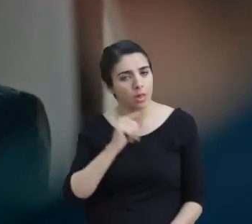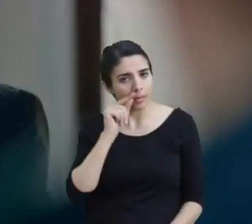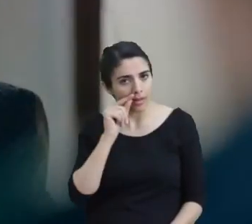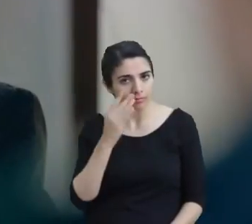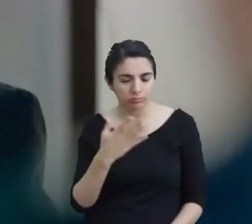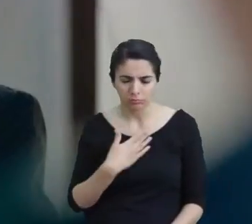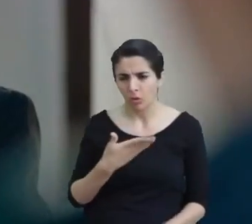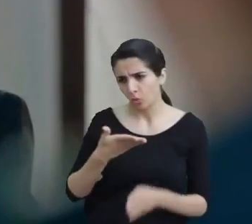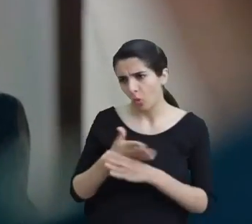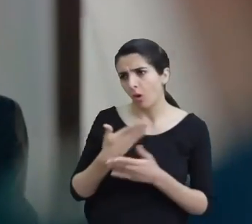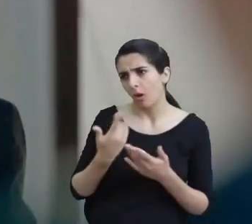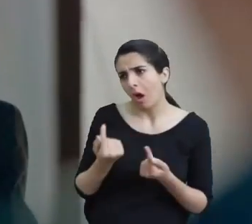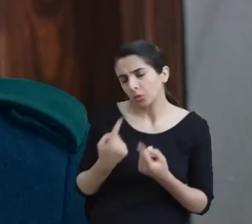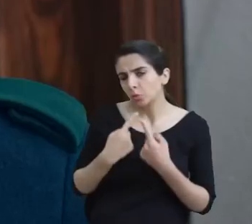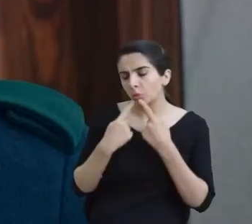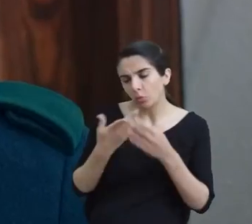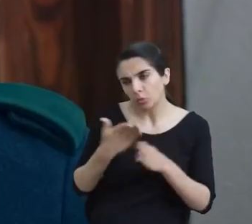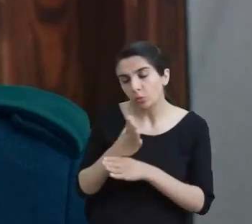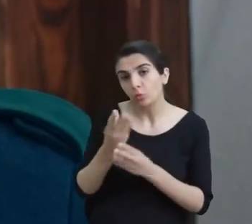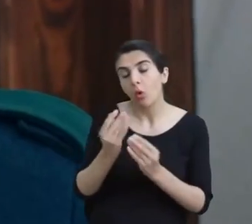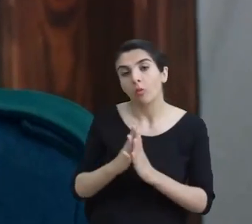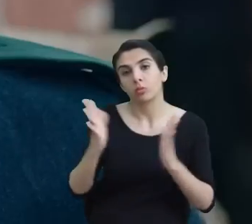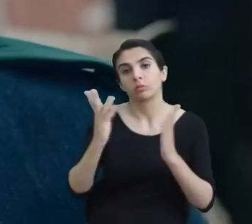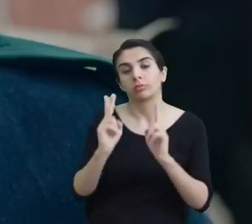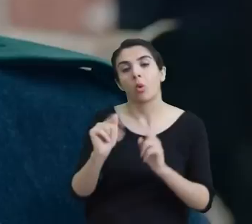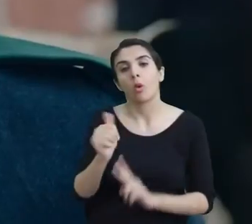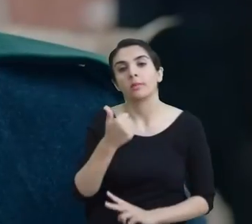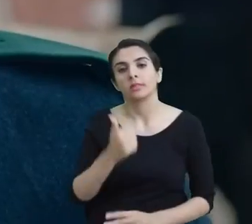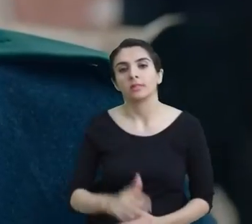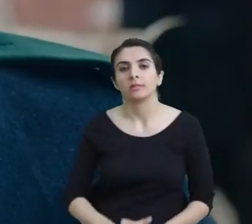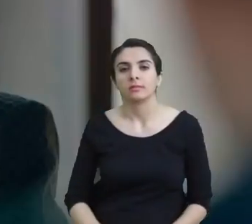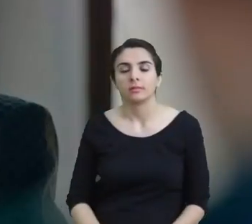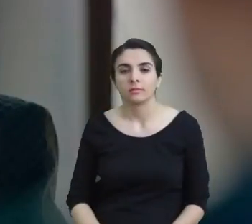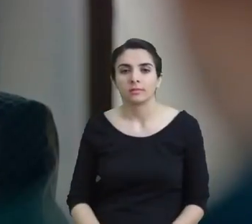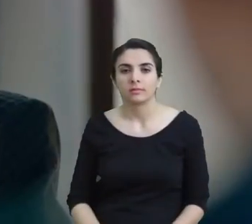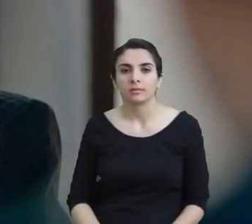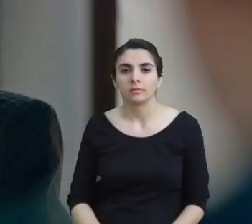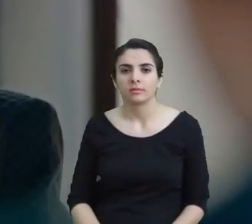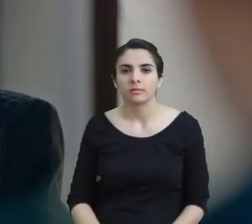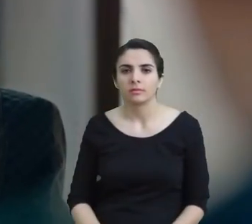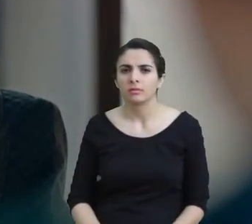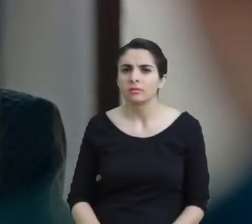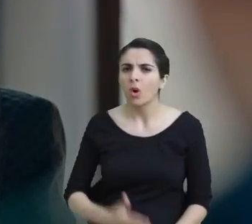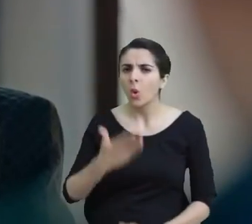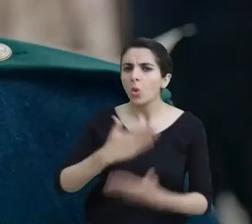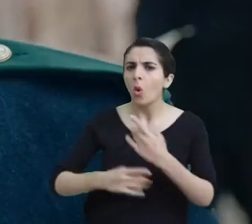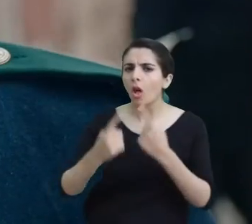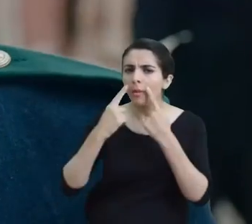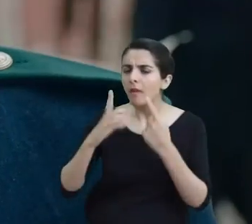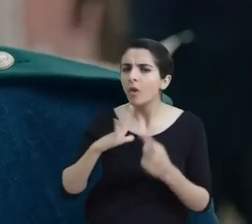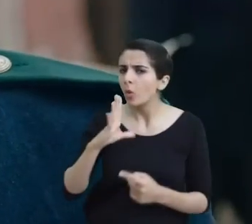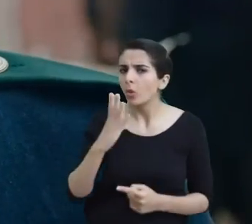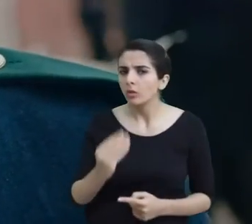beyim. Az bile söyledim zabit efendi. Bakışıp koltukları kabararak sırıttılar. Niye öyle yorgun